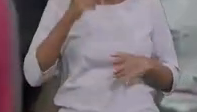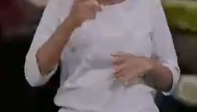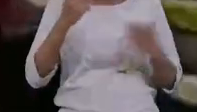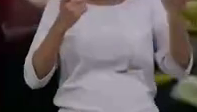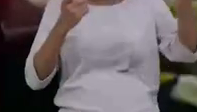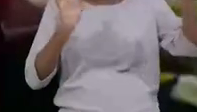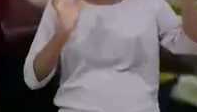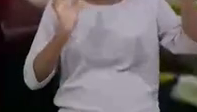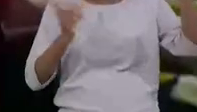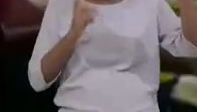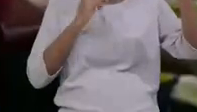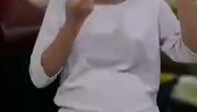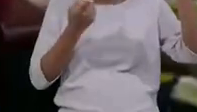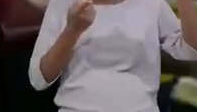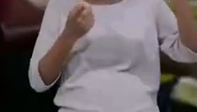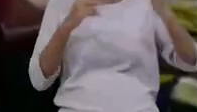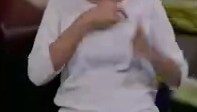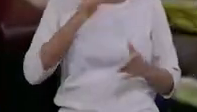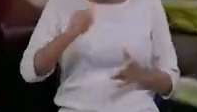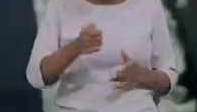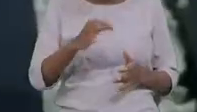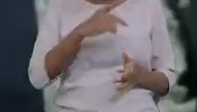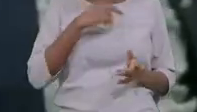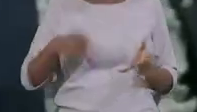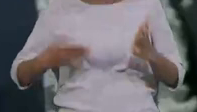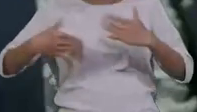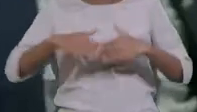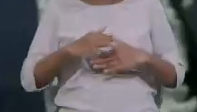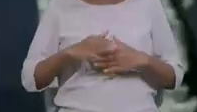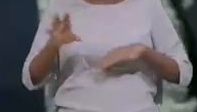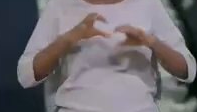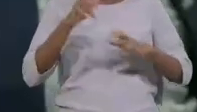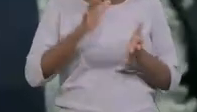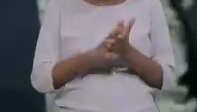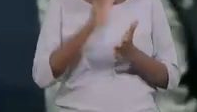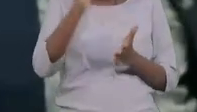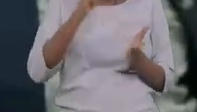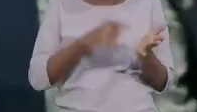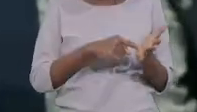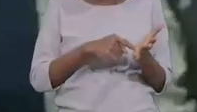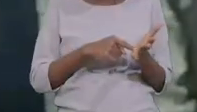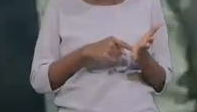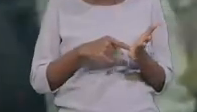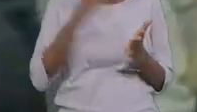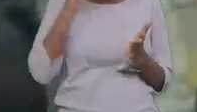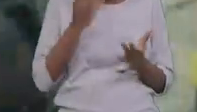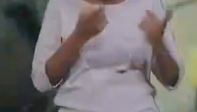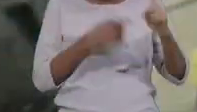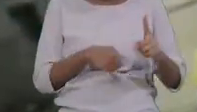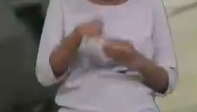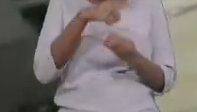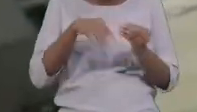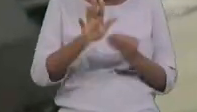es-tu là-bas? Les clés du royaume. Où es-tu? Tu as les clés du royaume. Est-ce que tu crois cela, que cela